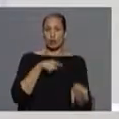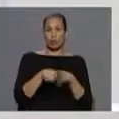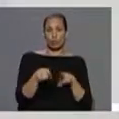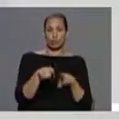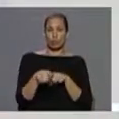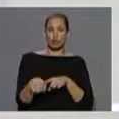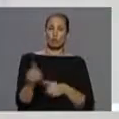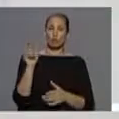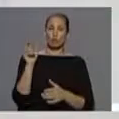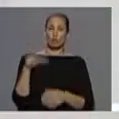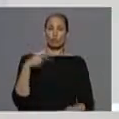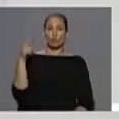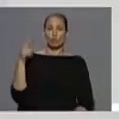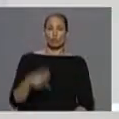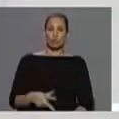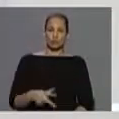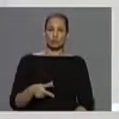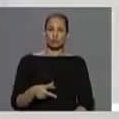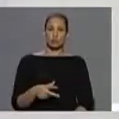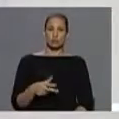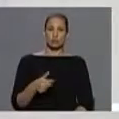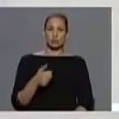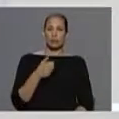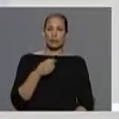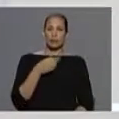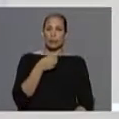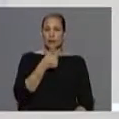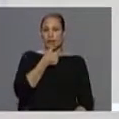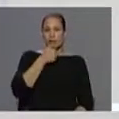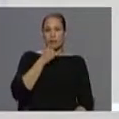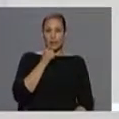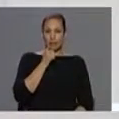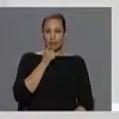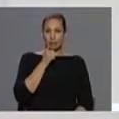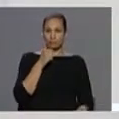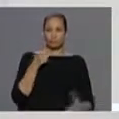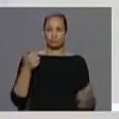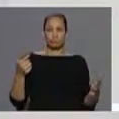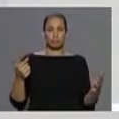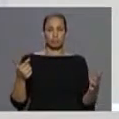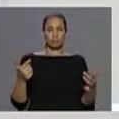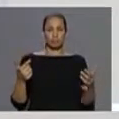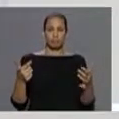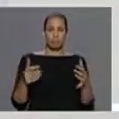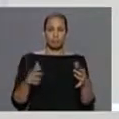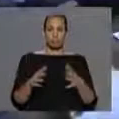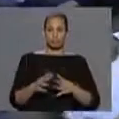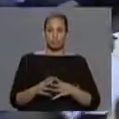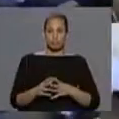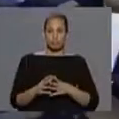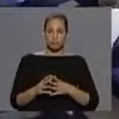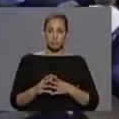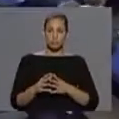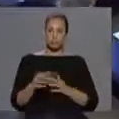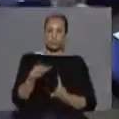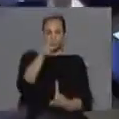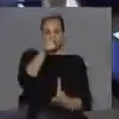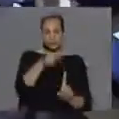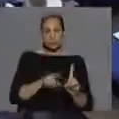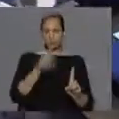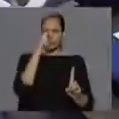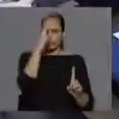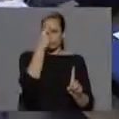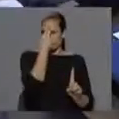bratt ford che ha privato del suo impegno personale e politico il suo